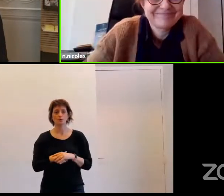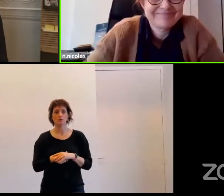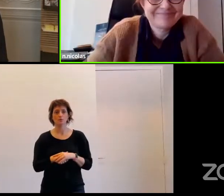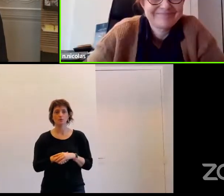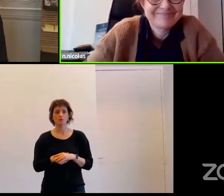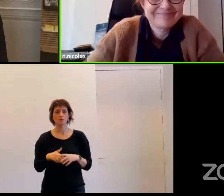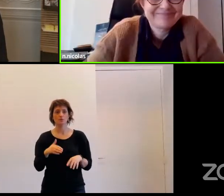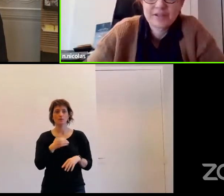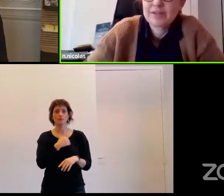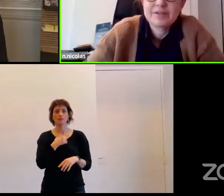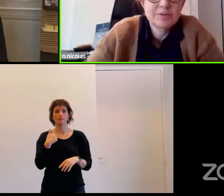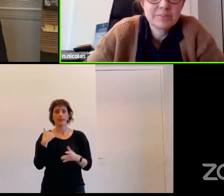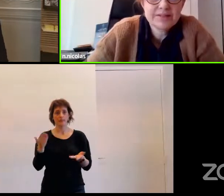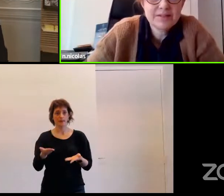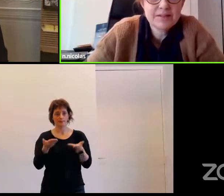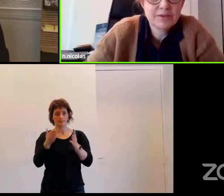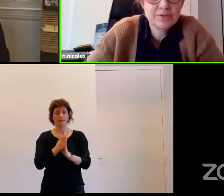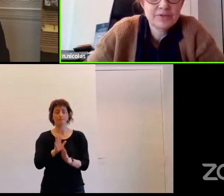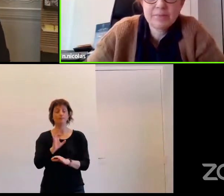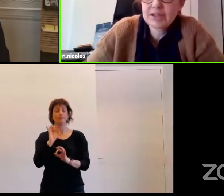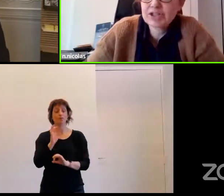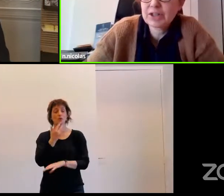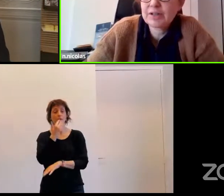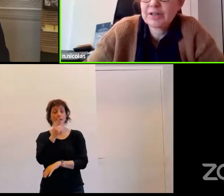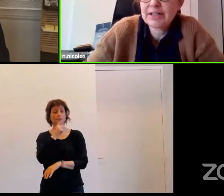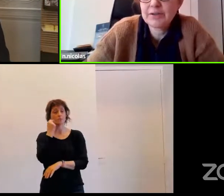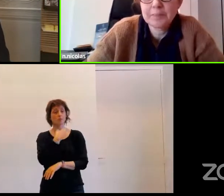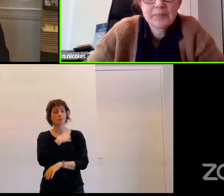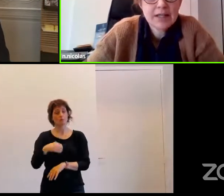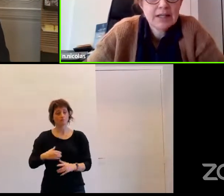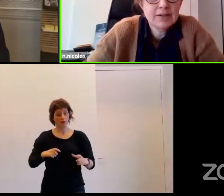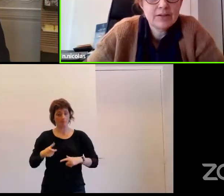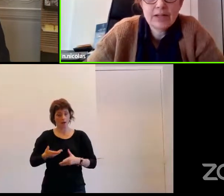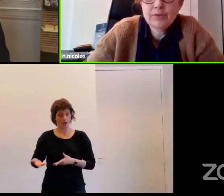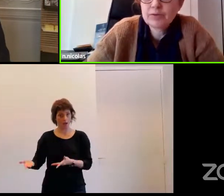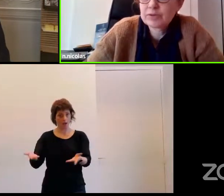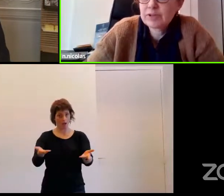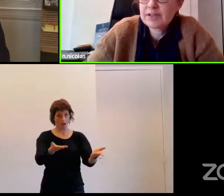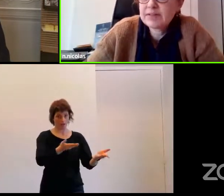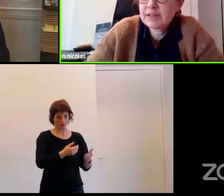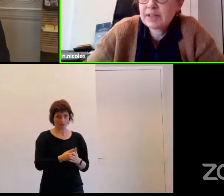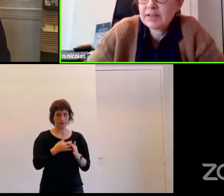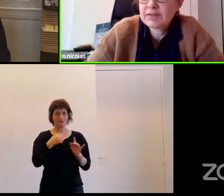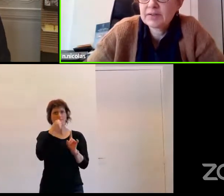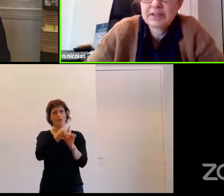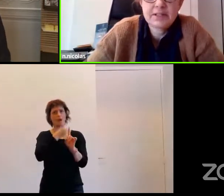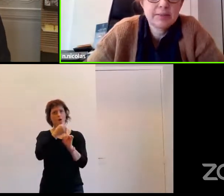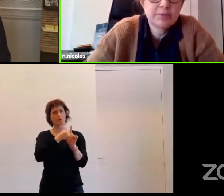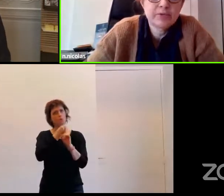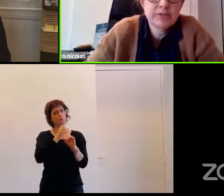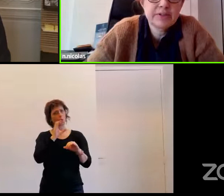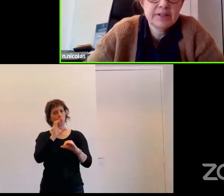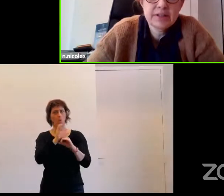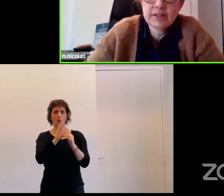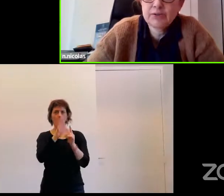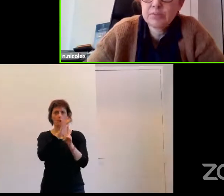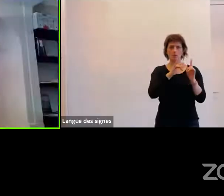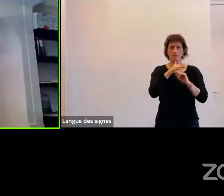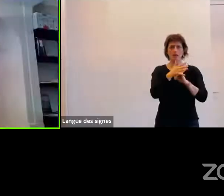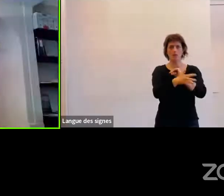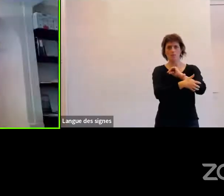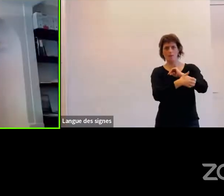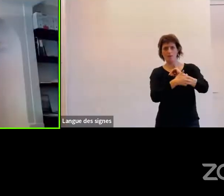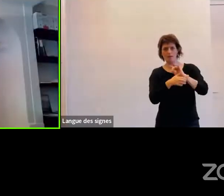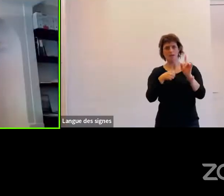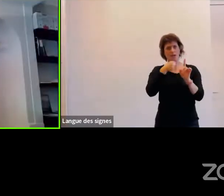Nadège, vas-y. Oui, merci Monsieur le maire, chers collègues. La lutte contre les inégalités sociales et la pauvreté est